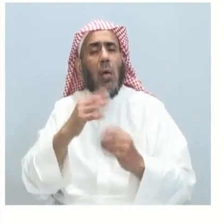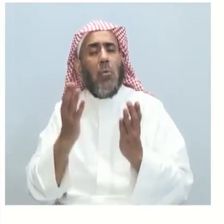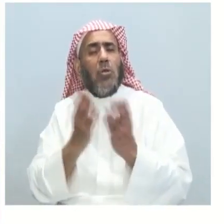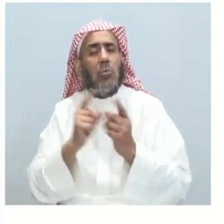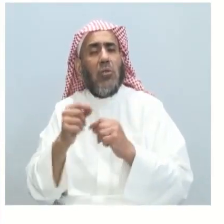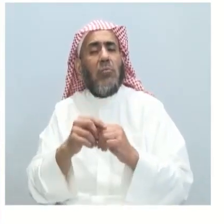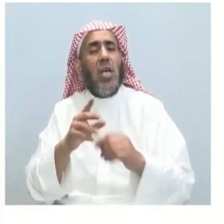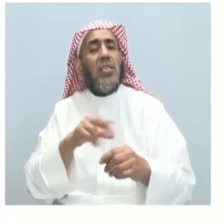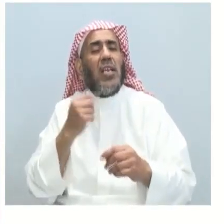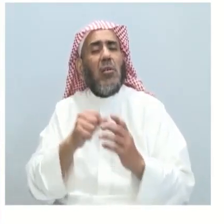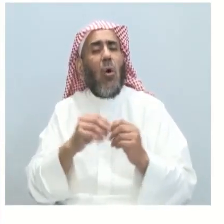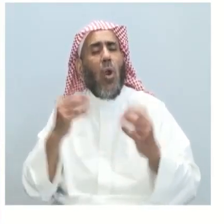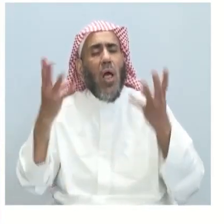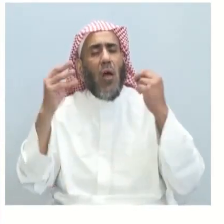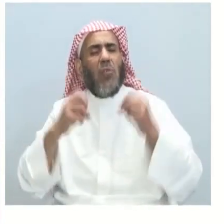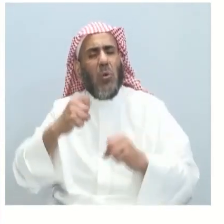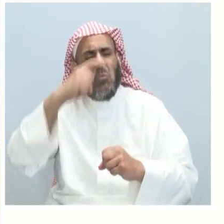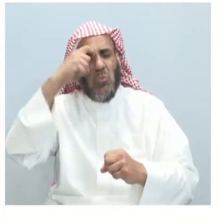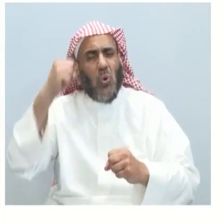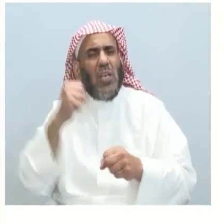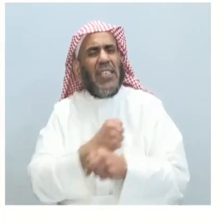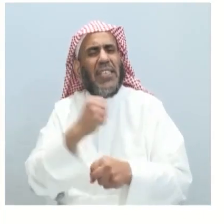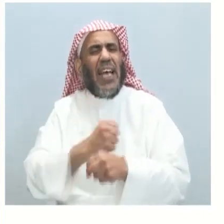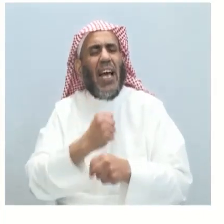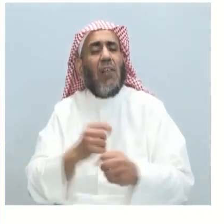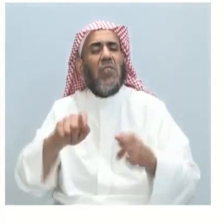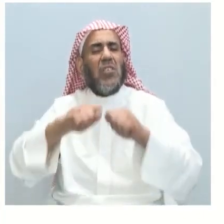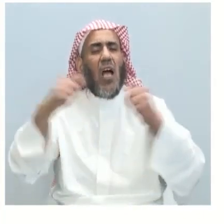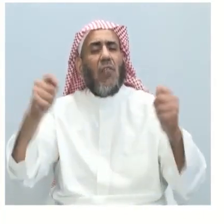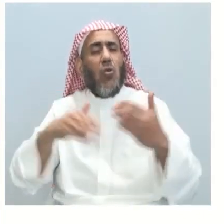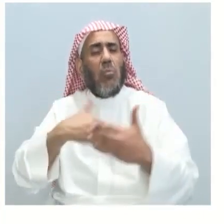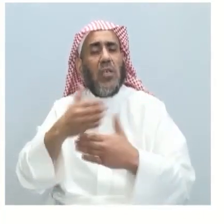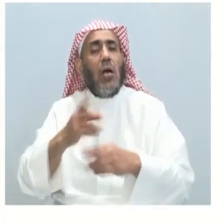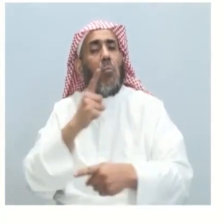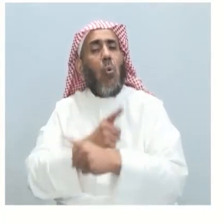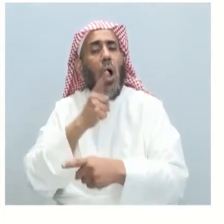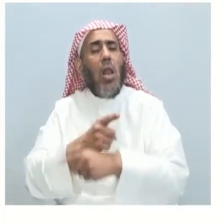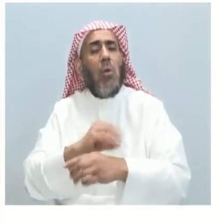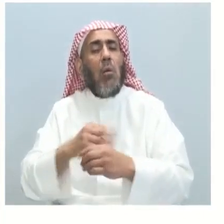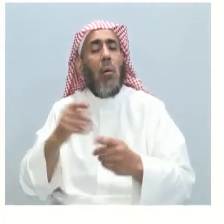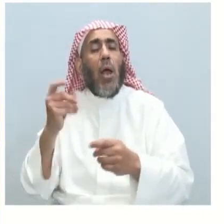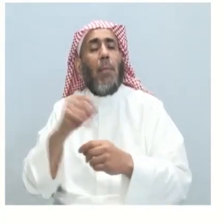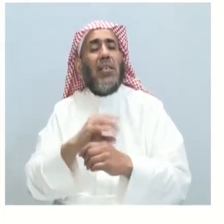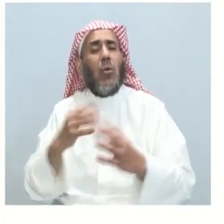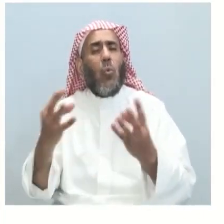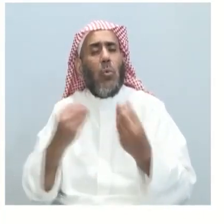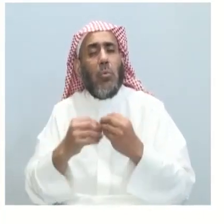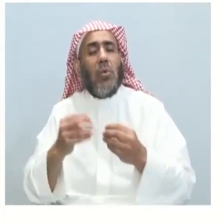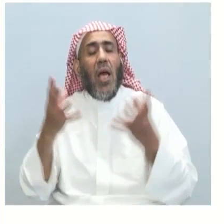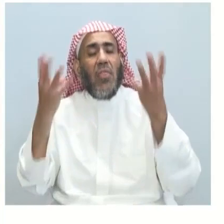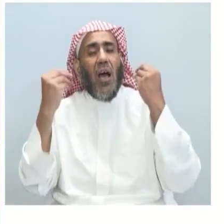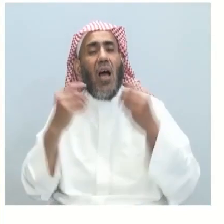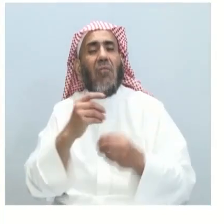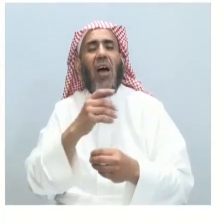طبعا في المدارس الرسميه كون ثقافته بجهده اشتغل في الصحافه ثم صار معلما مع ابراهيم المازني وجمعت بينهم الثقافه